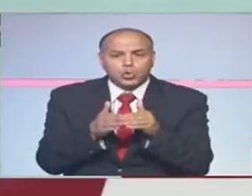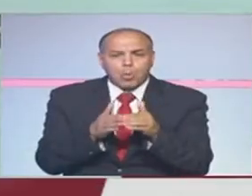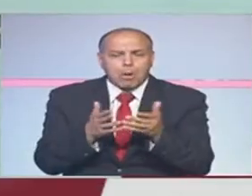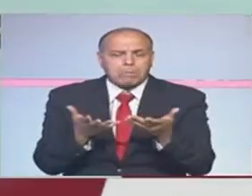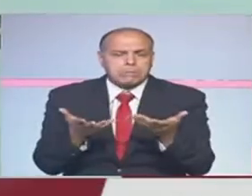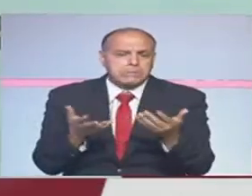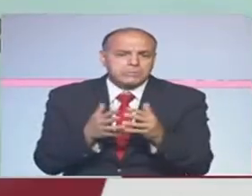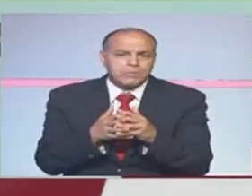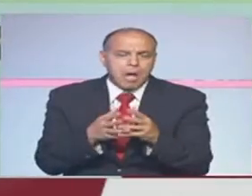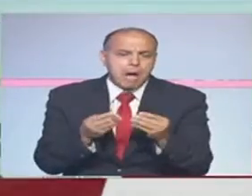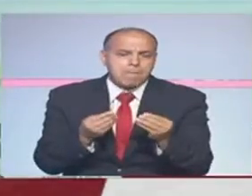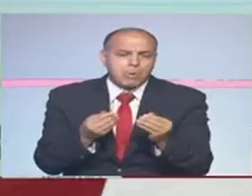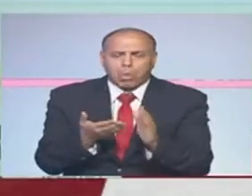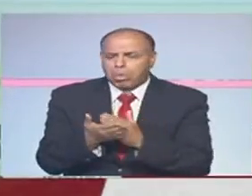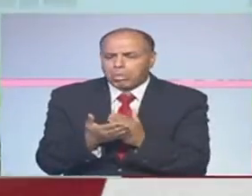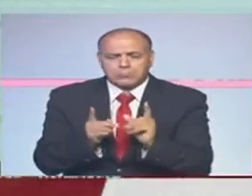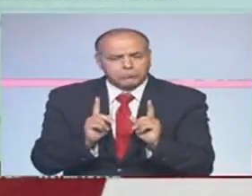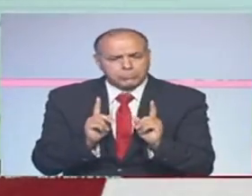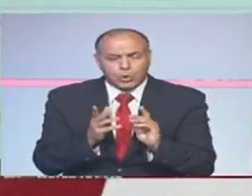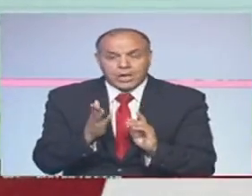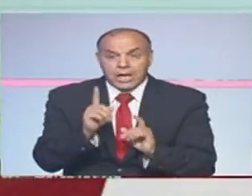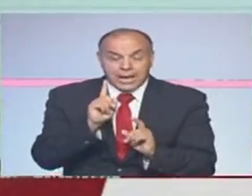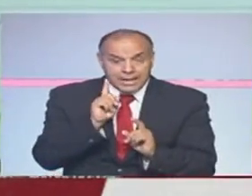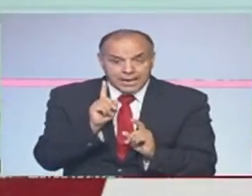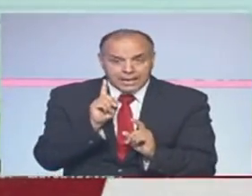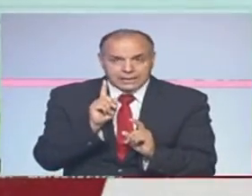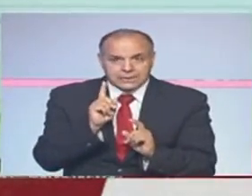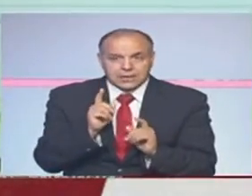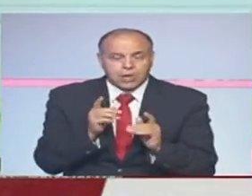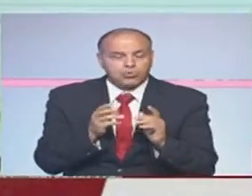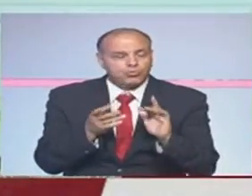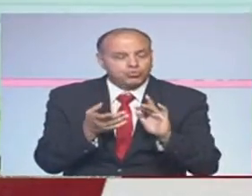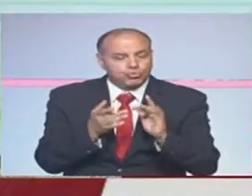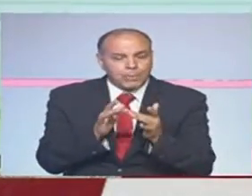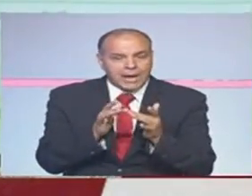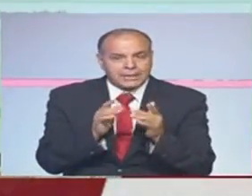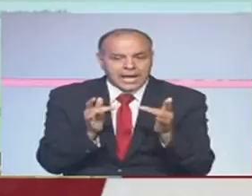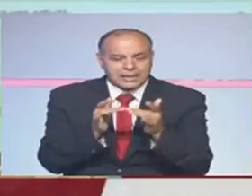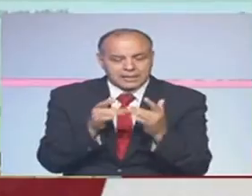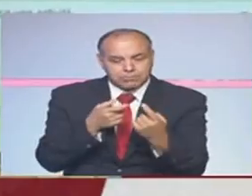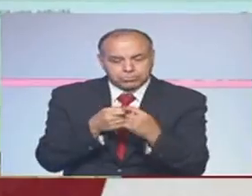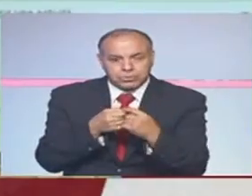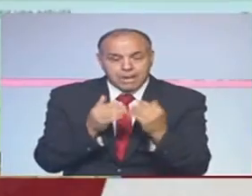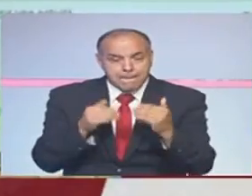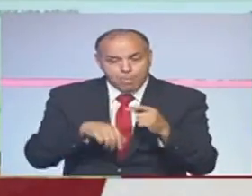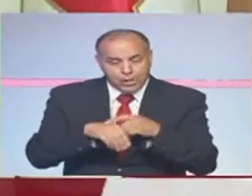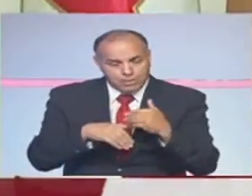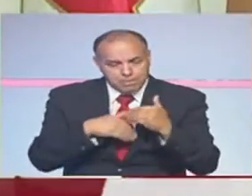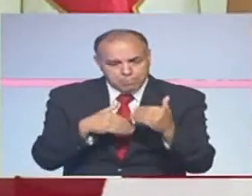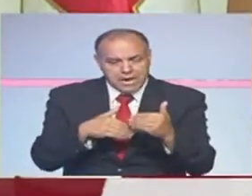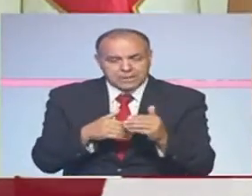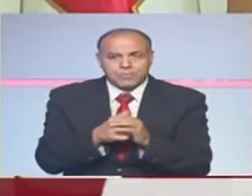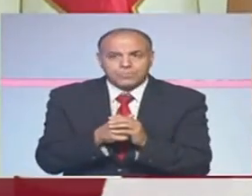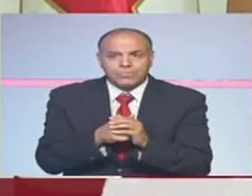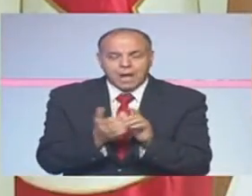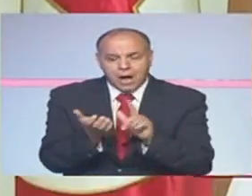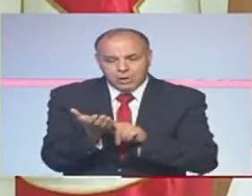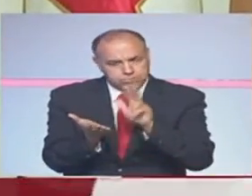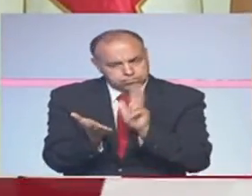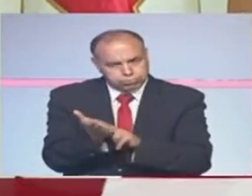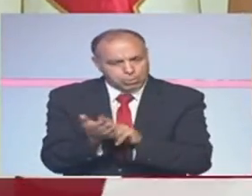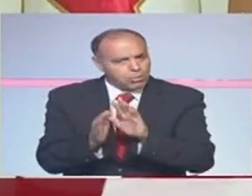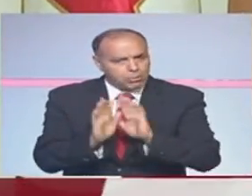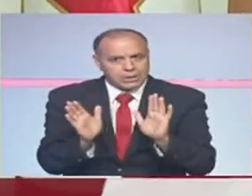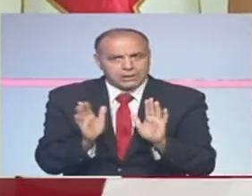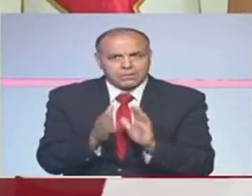اه برشا استعدادات فقط معنا ربط شبكه الانترنيت بعد الاجيال لديكم على تطبيق القانون